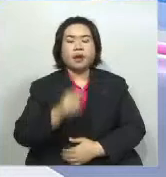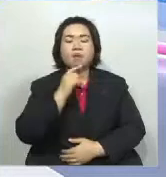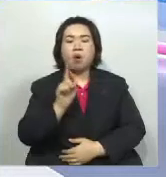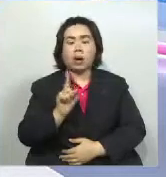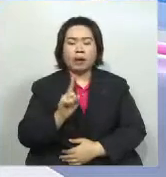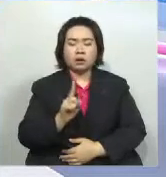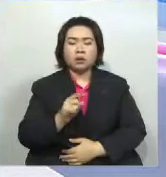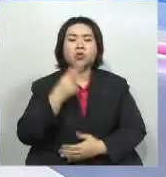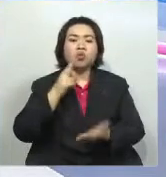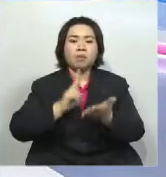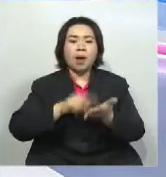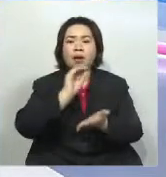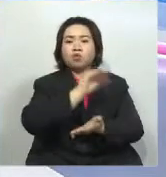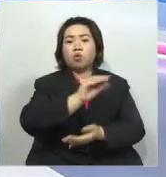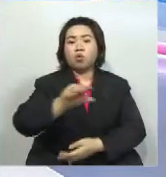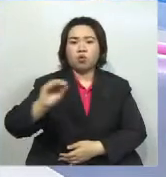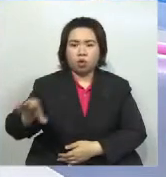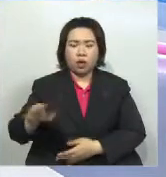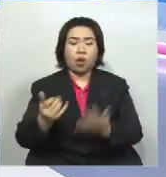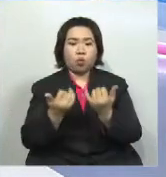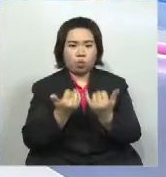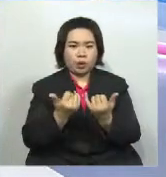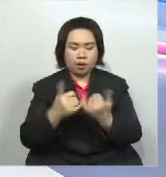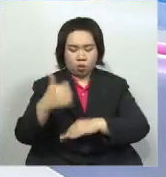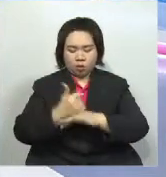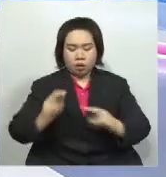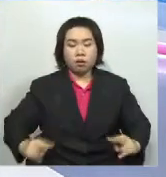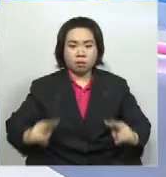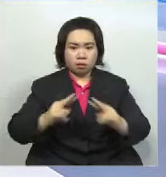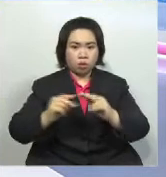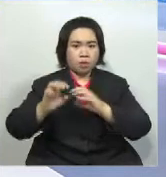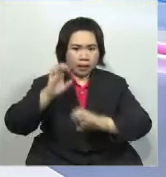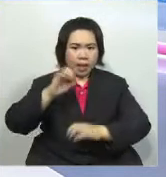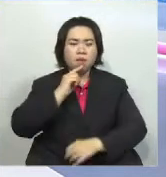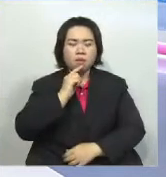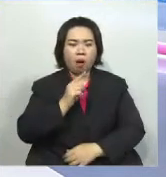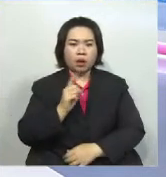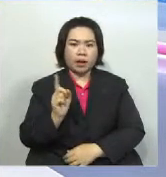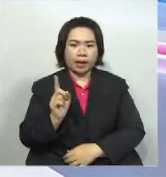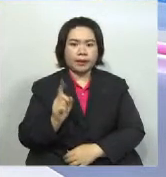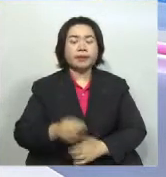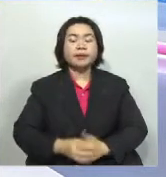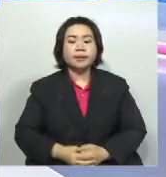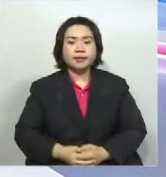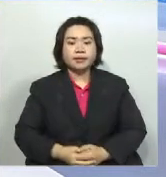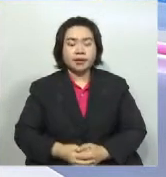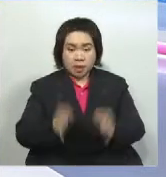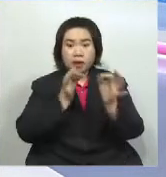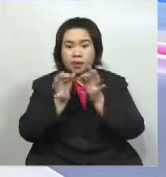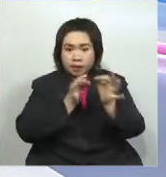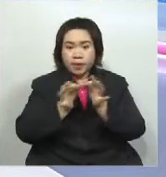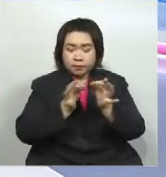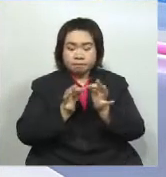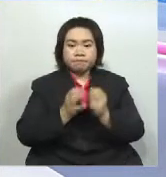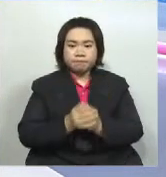หมายส่วนหนังสือเวียนที่มีการส่งออกมาเนี่ยวันนี้นะคะทางรัฐมนตรีว่าการกระทรวงมหาดไทยพลเอกอนุพงษ์เผ่าจินดาก็ชี้แจง